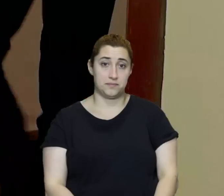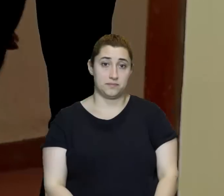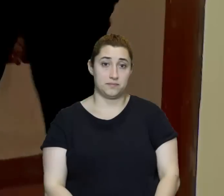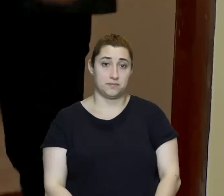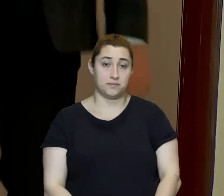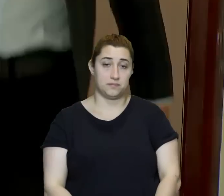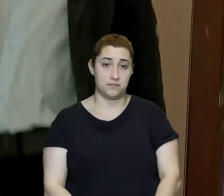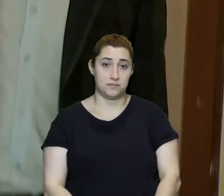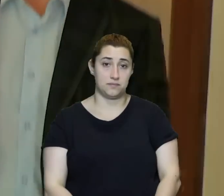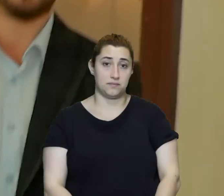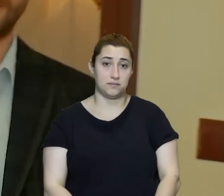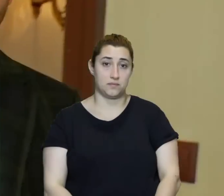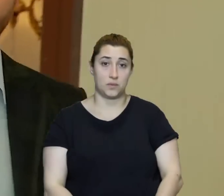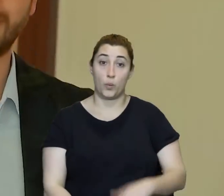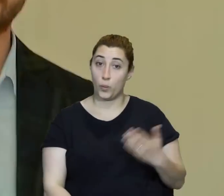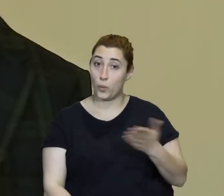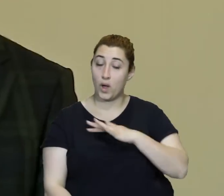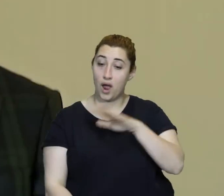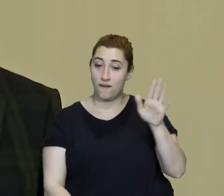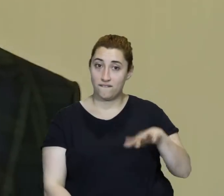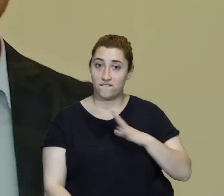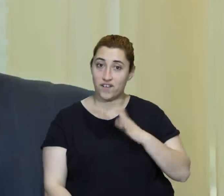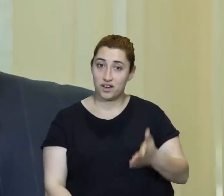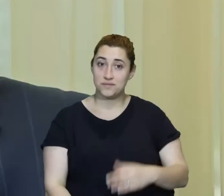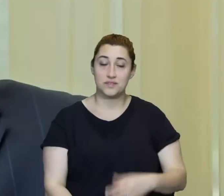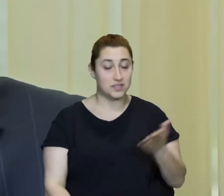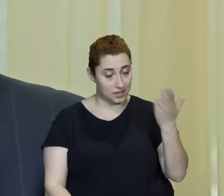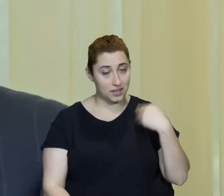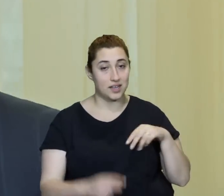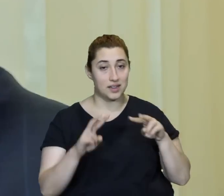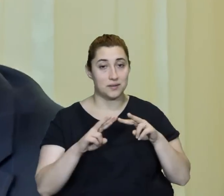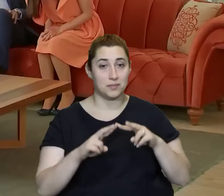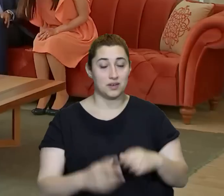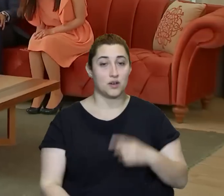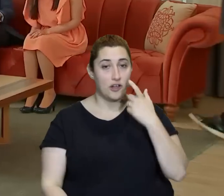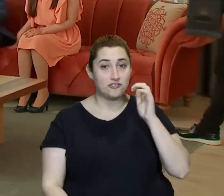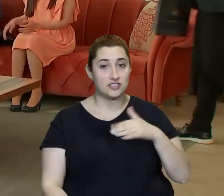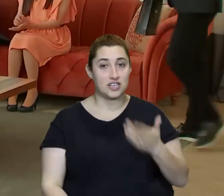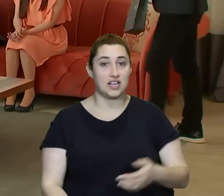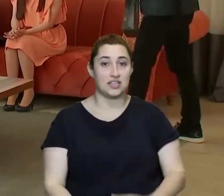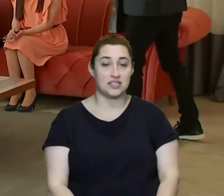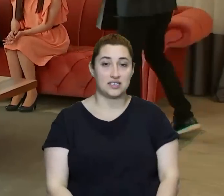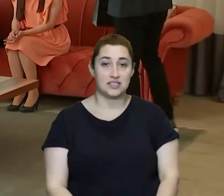Mert geldi. Oo, herkes buradaymış. Gel Mert. Hoş geldin.